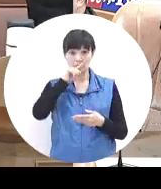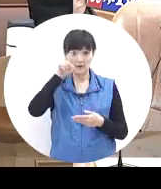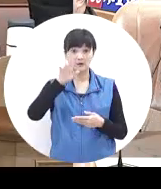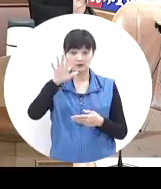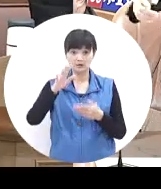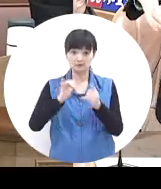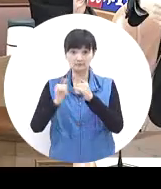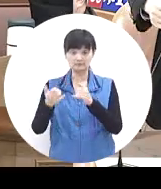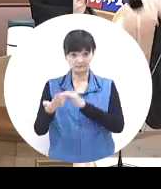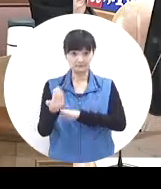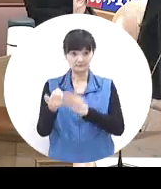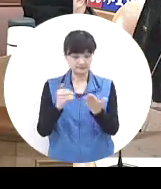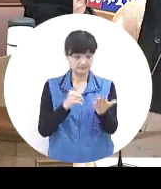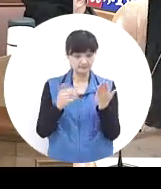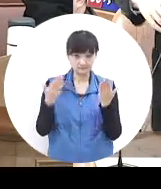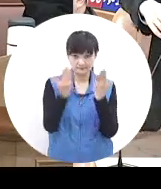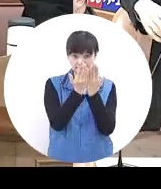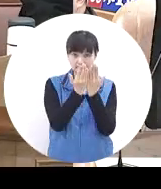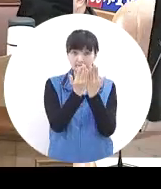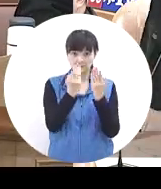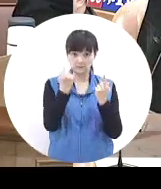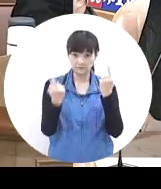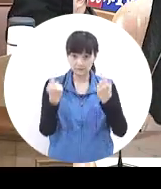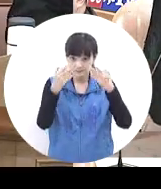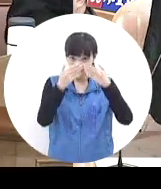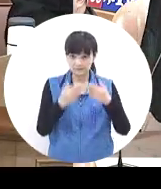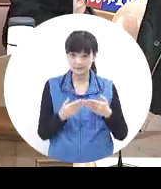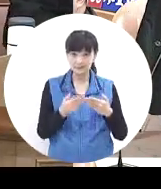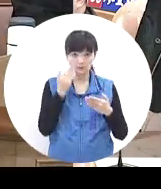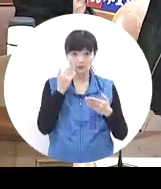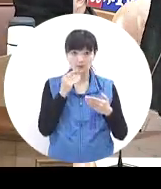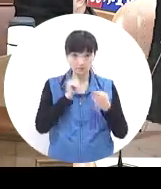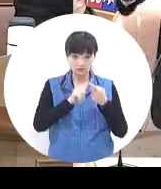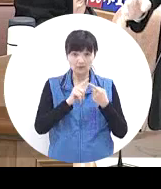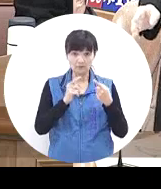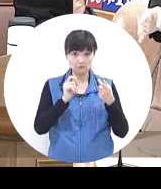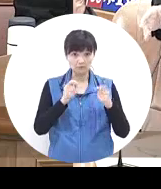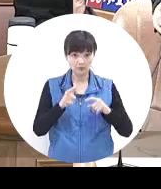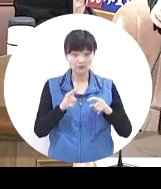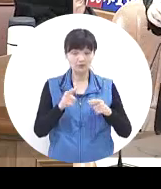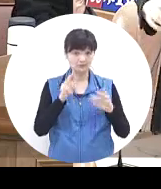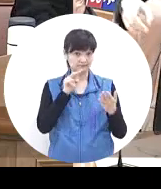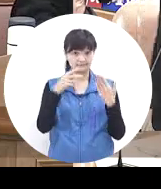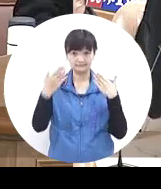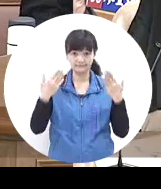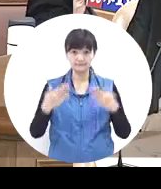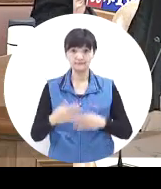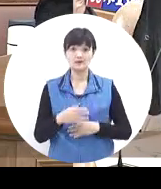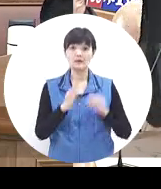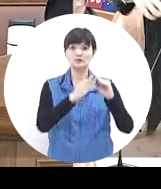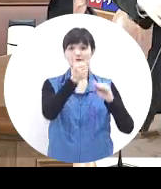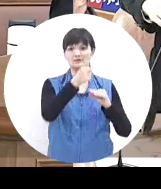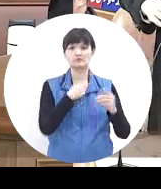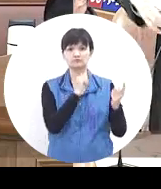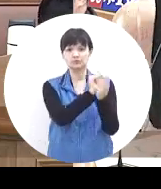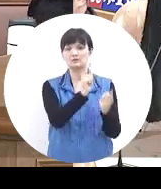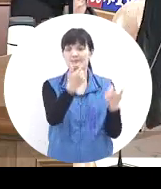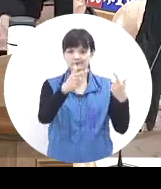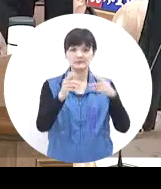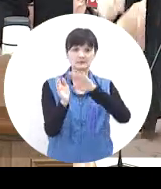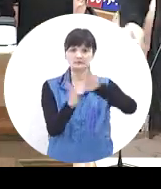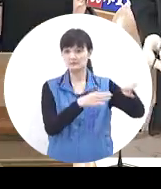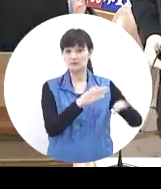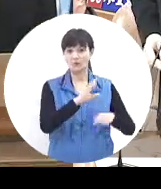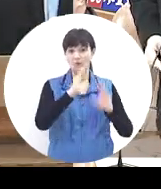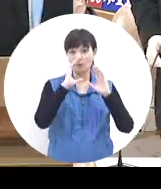劝你不要回答，局长你回去哈、哦，局长我对你，我你就回去就对了。局长，我